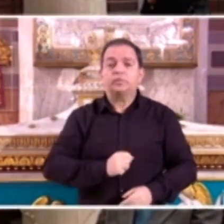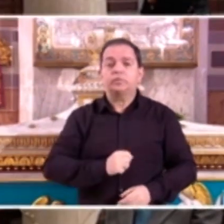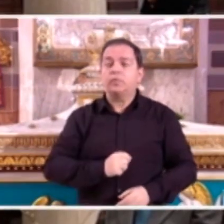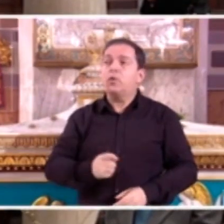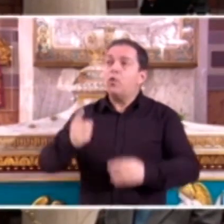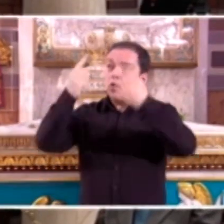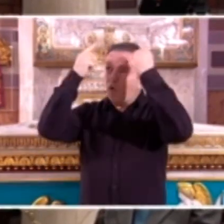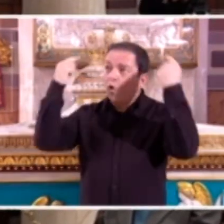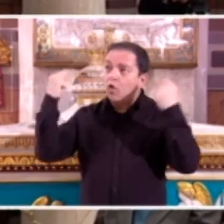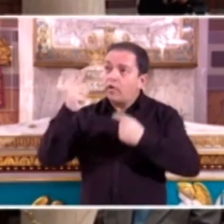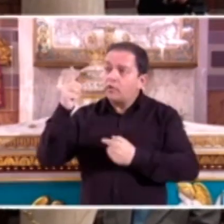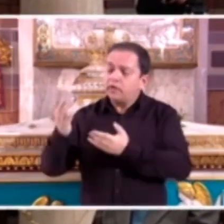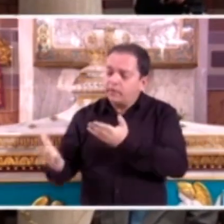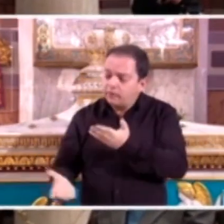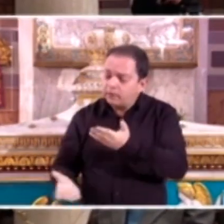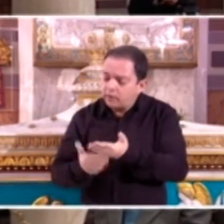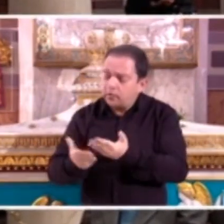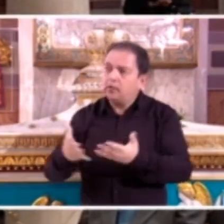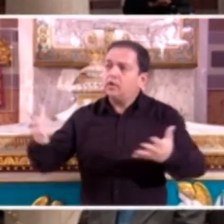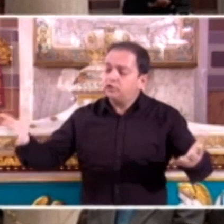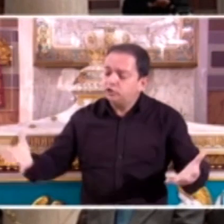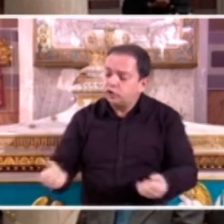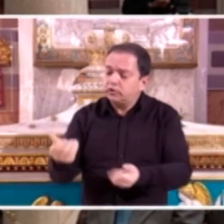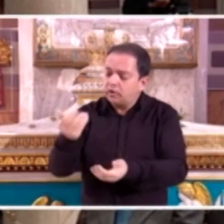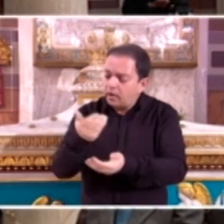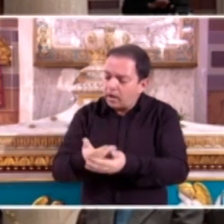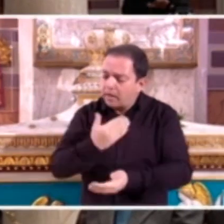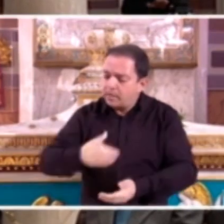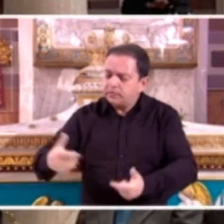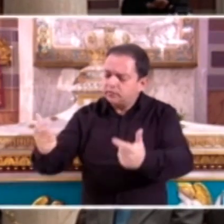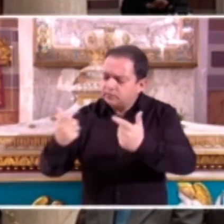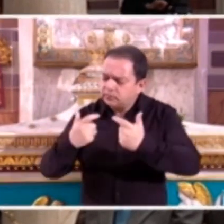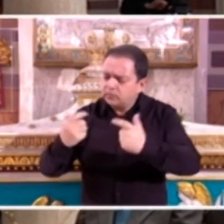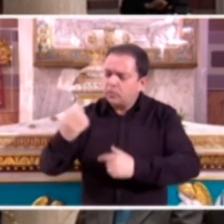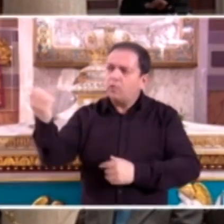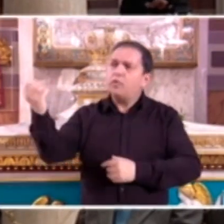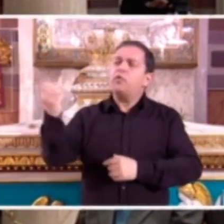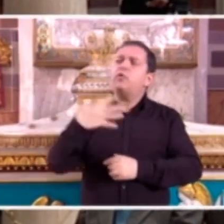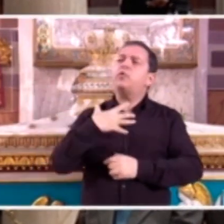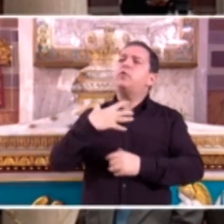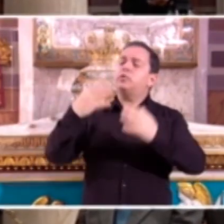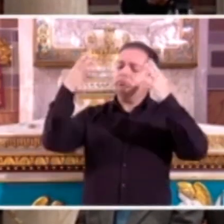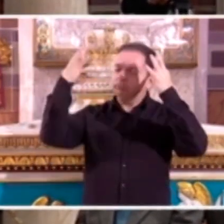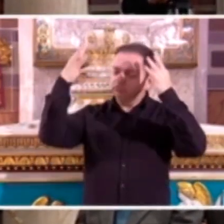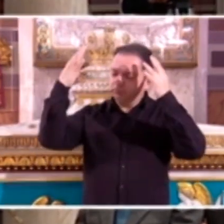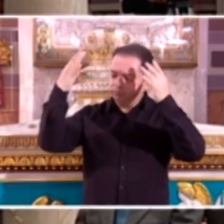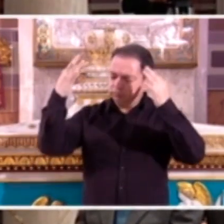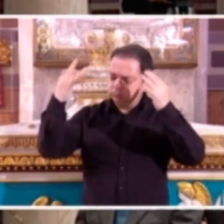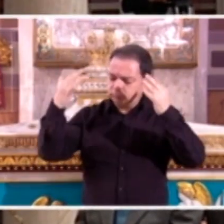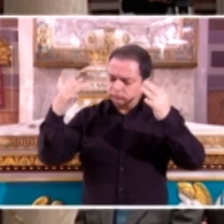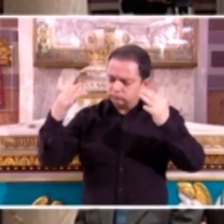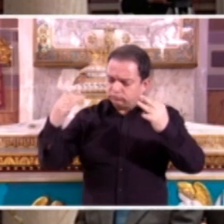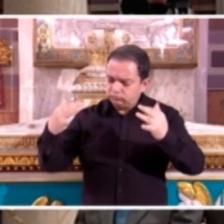ελέησον. Αντιλαβούς όσων ελέησον και διαφύλαξον ημάς ο